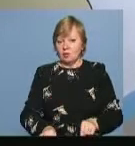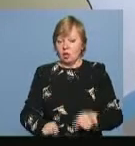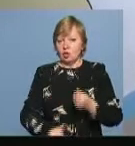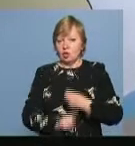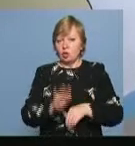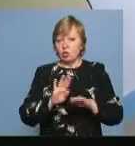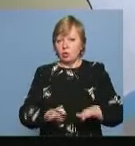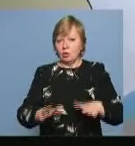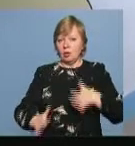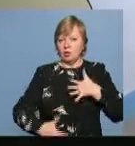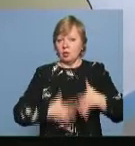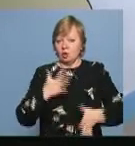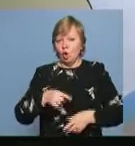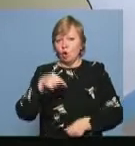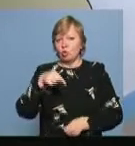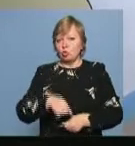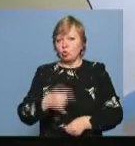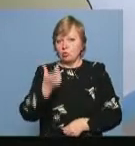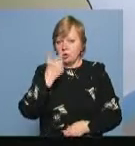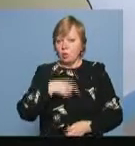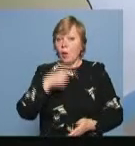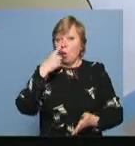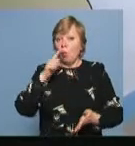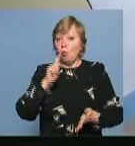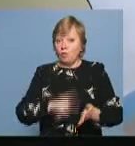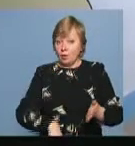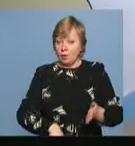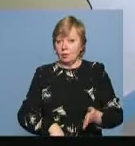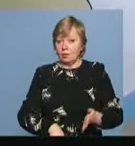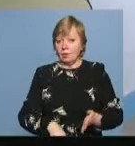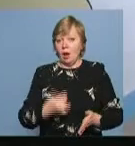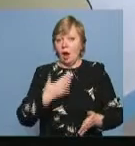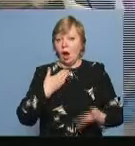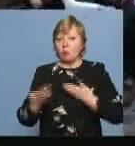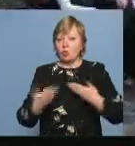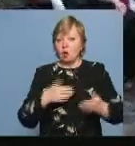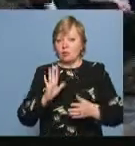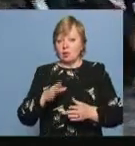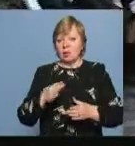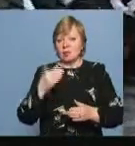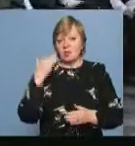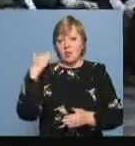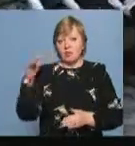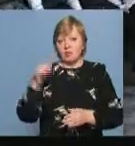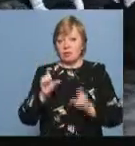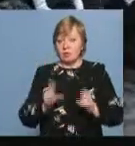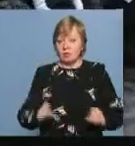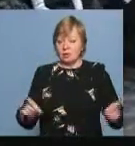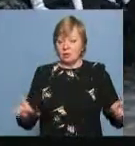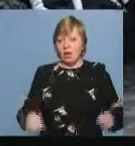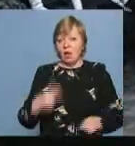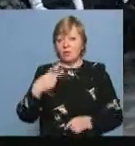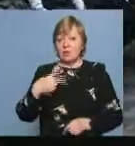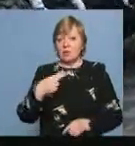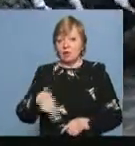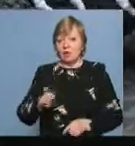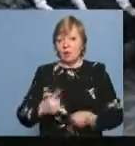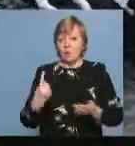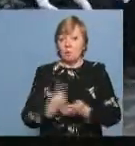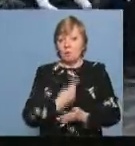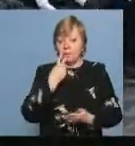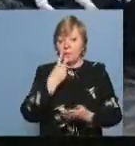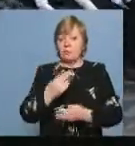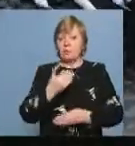раскрываться, начали чувствовать себя более уверенно, общаться со сверстниками. 20 декабря состоится премьера спектакля.